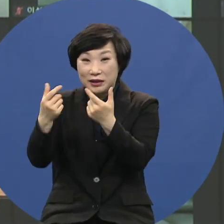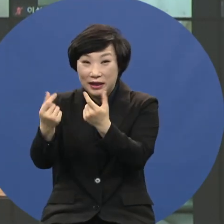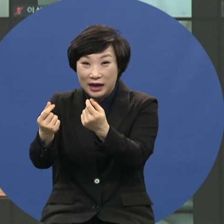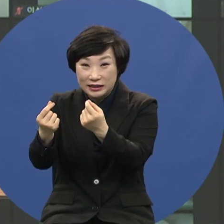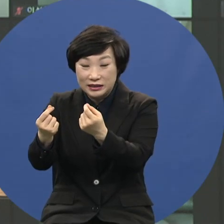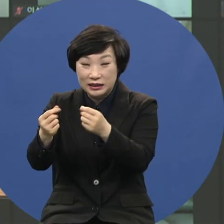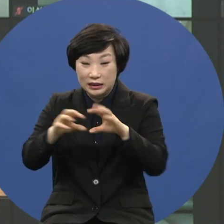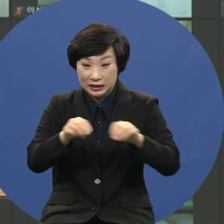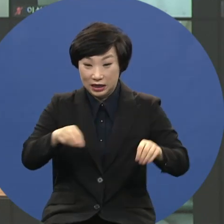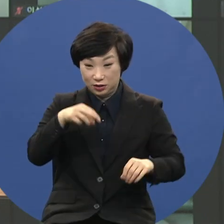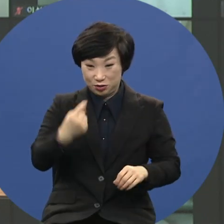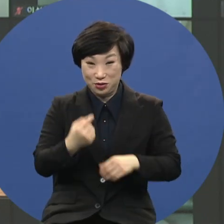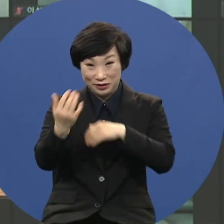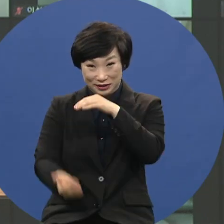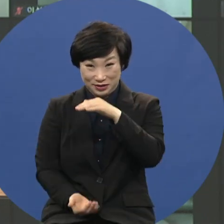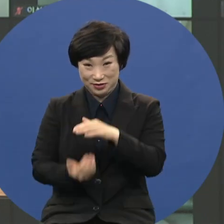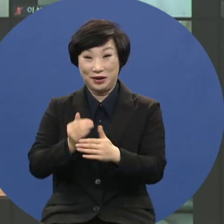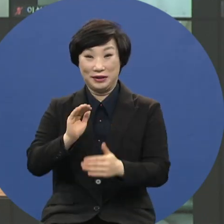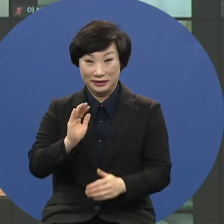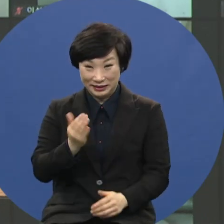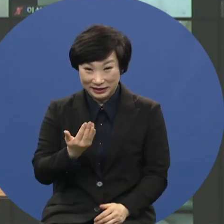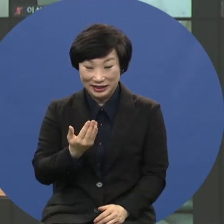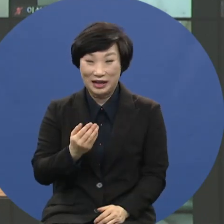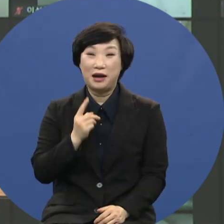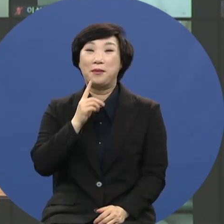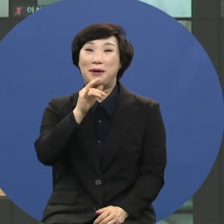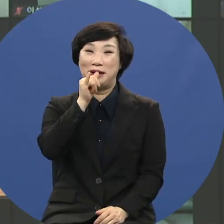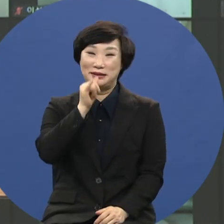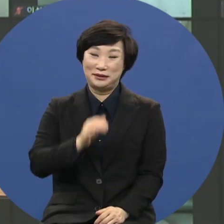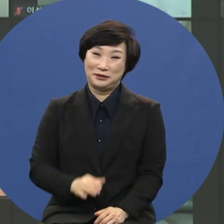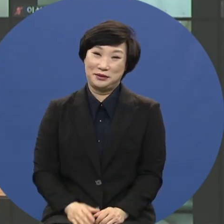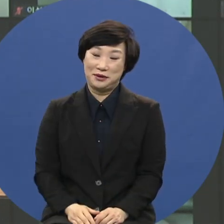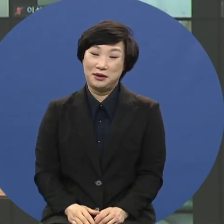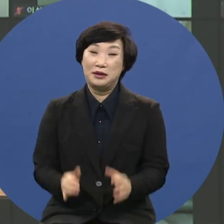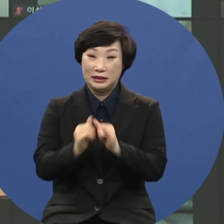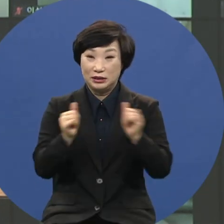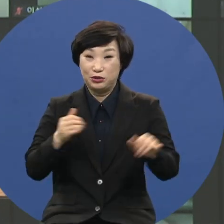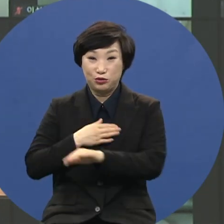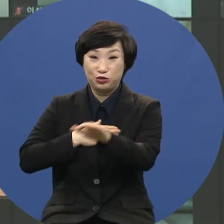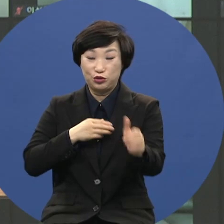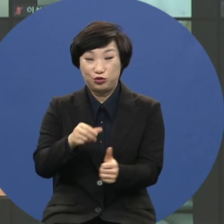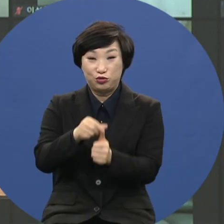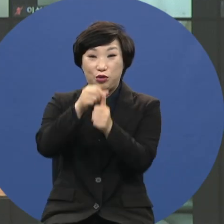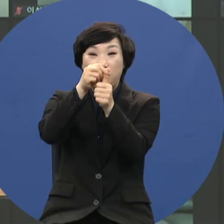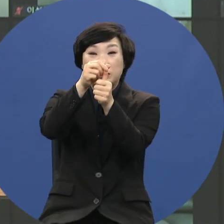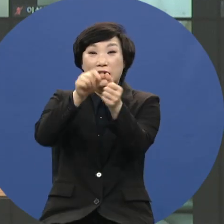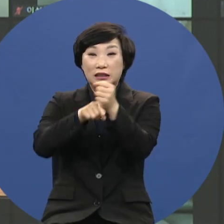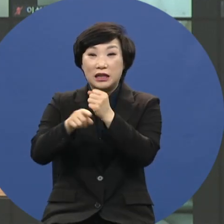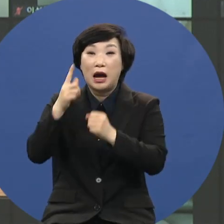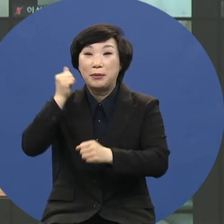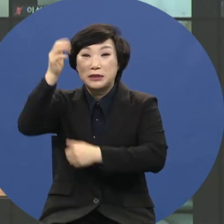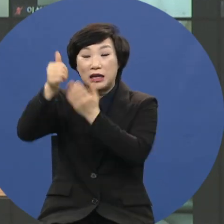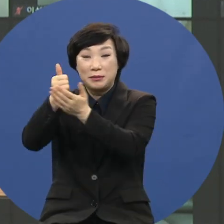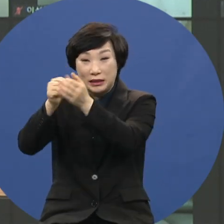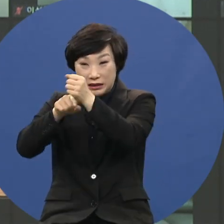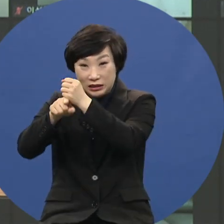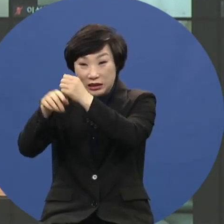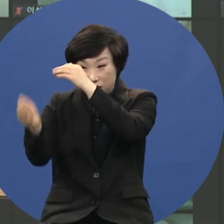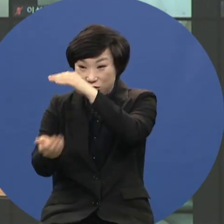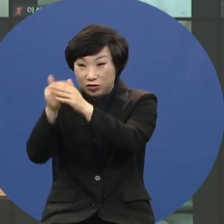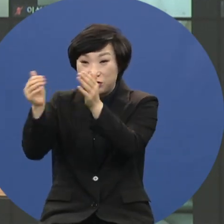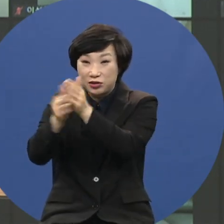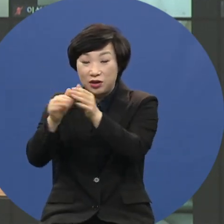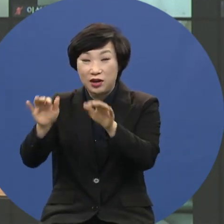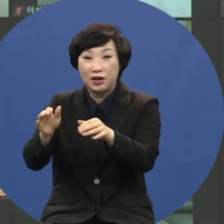같이 땅에서도 이루어지이다. 인류 구원의 뜻을 아버지가 이루신 뜻을